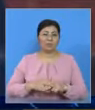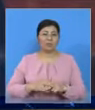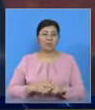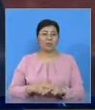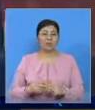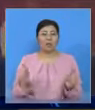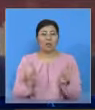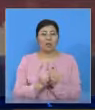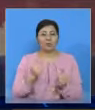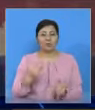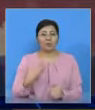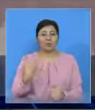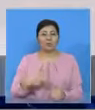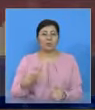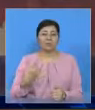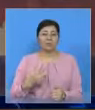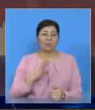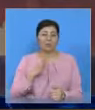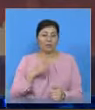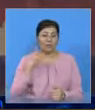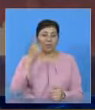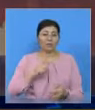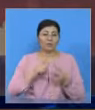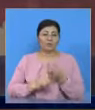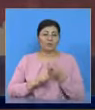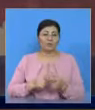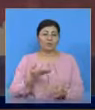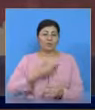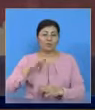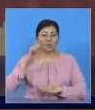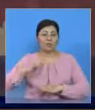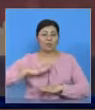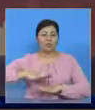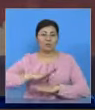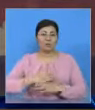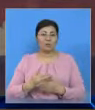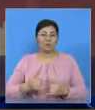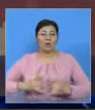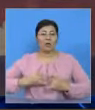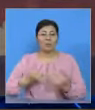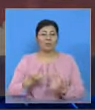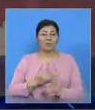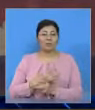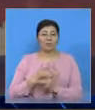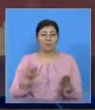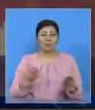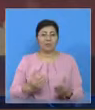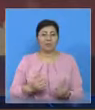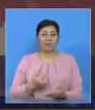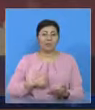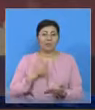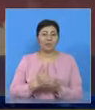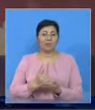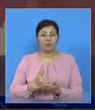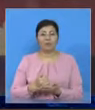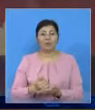дате 30-летию нашей независимости. Я хочу сегодня еще раз всех поздравить с этим большим праздником. Самое главное, всем